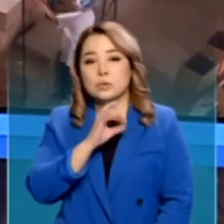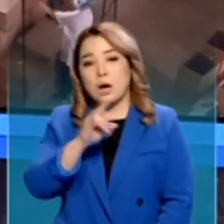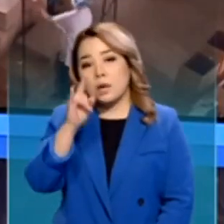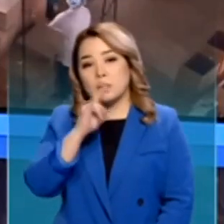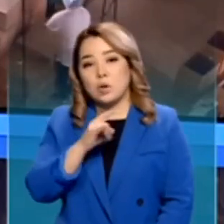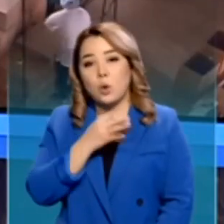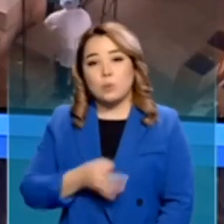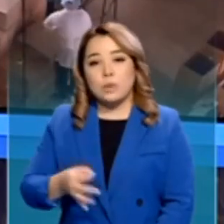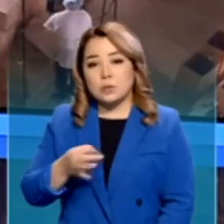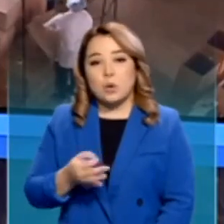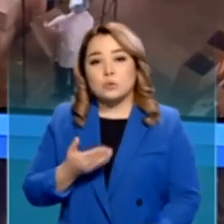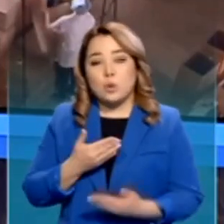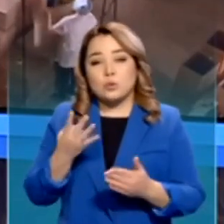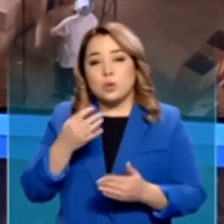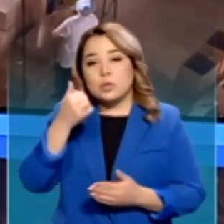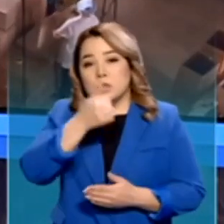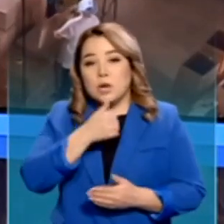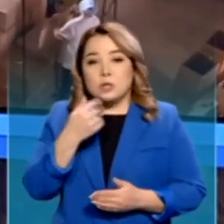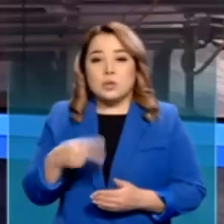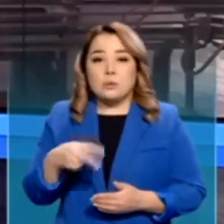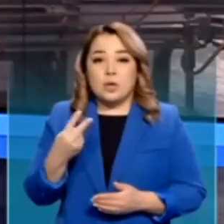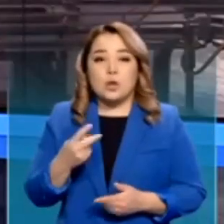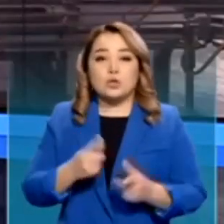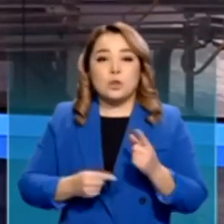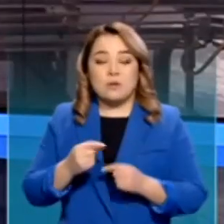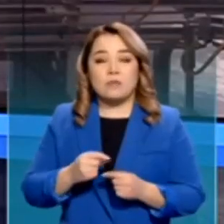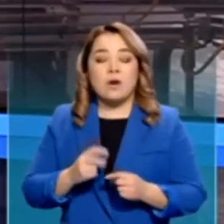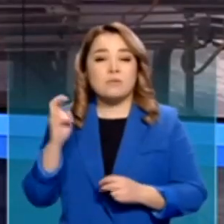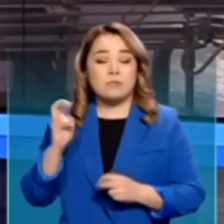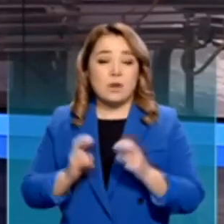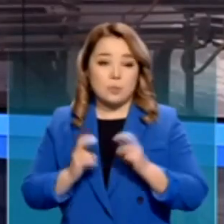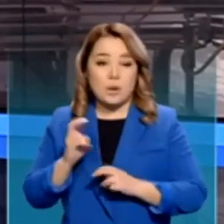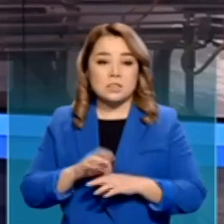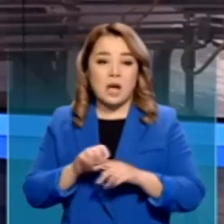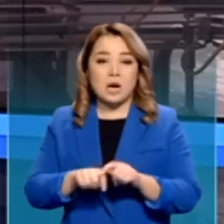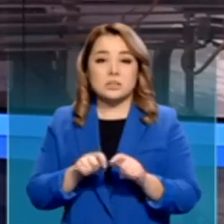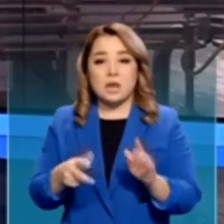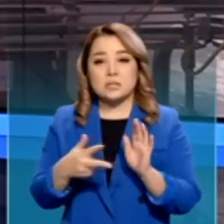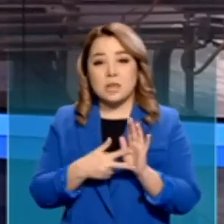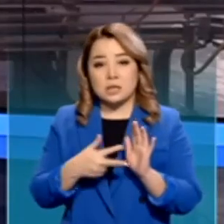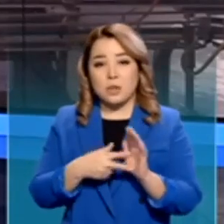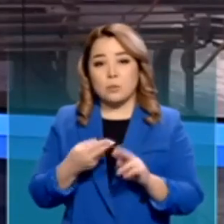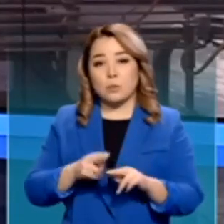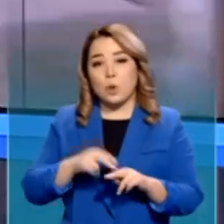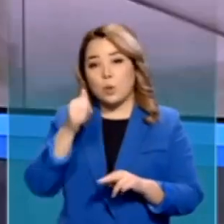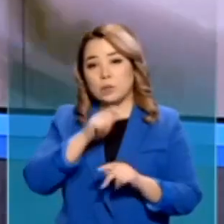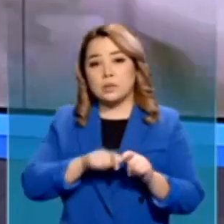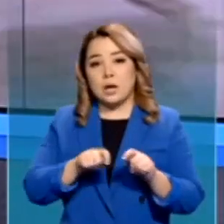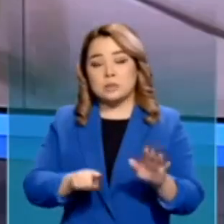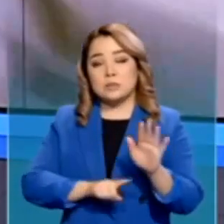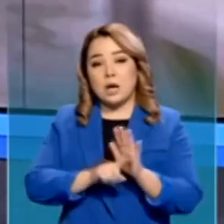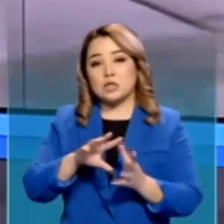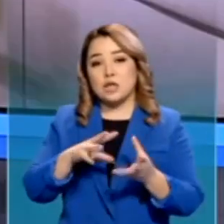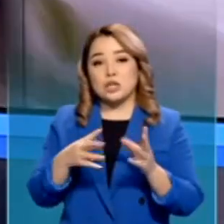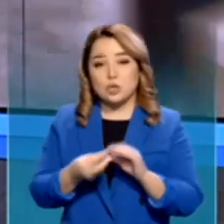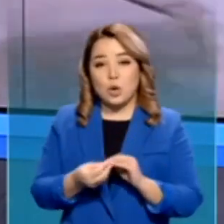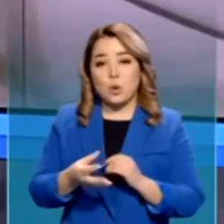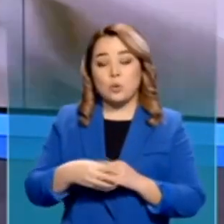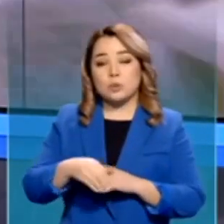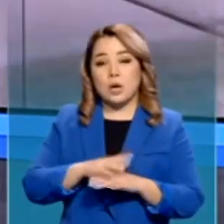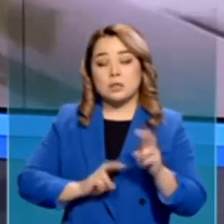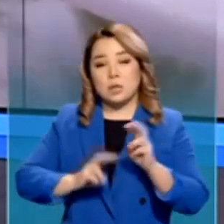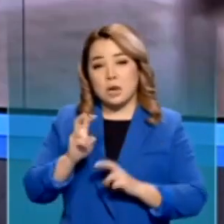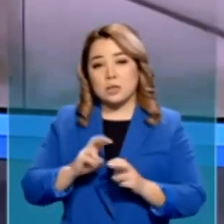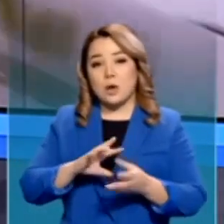Ал солтүстік Қазақстан облысында соңғы 4 жылда 22 сүт фермасы ашылды. Оның 8-і былтыр ғана іске қосылды. Нәтижесінде өңделген